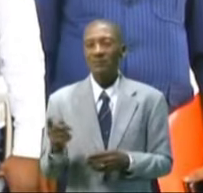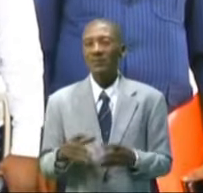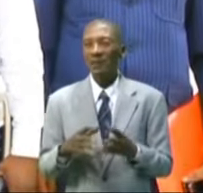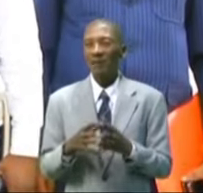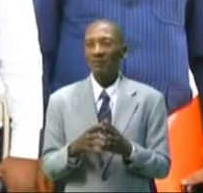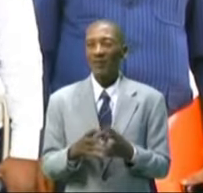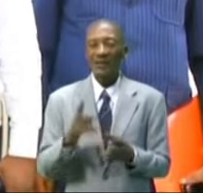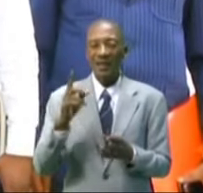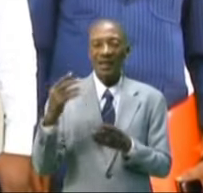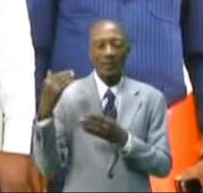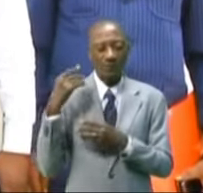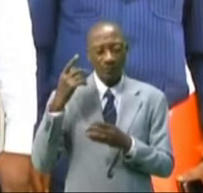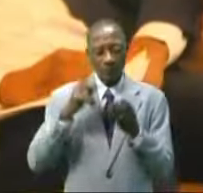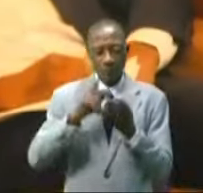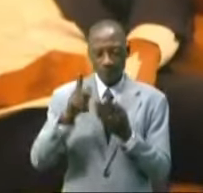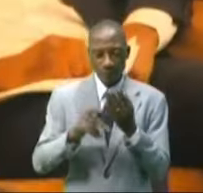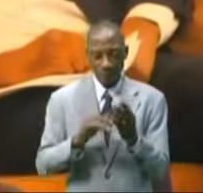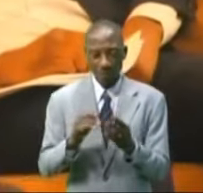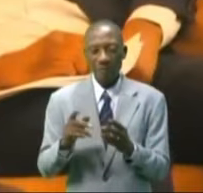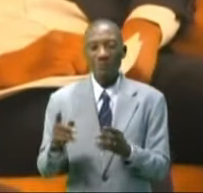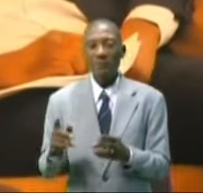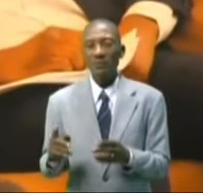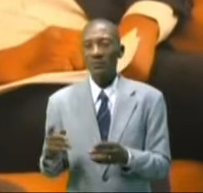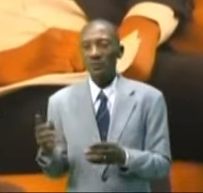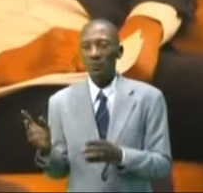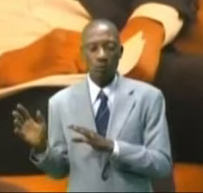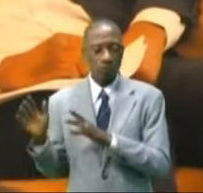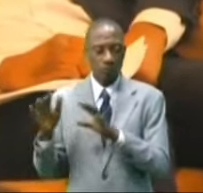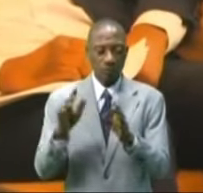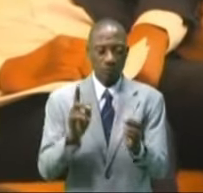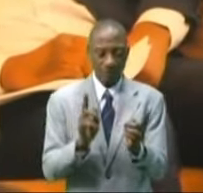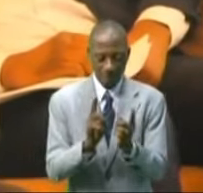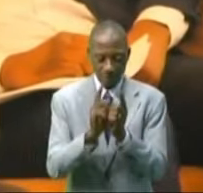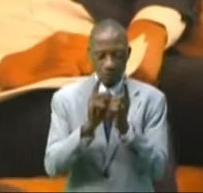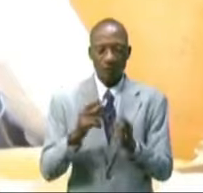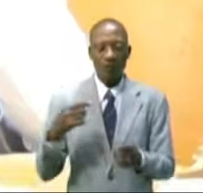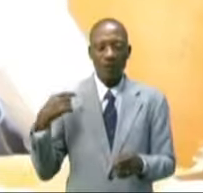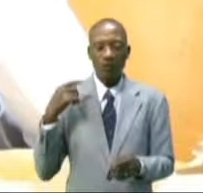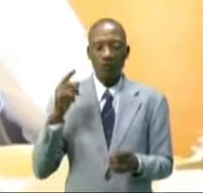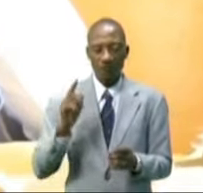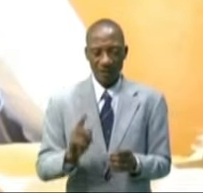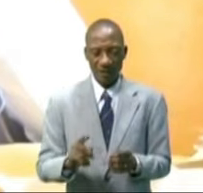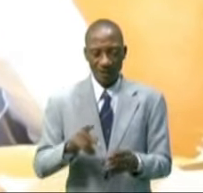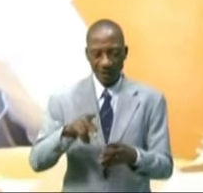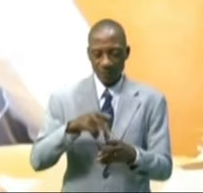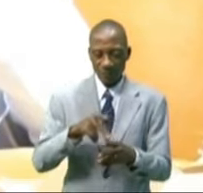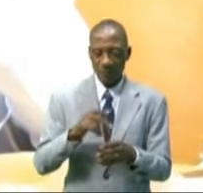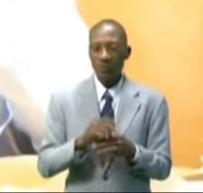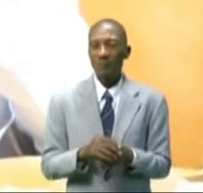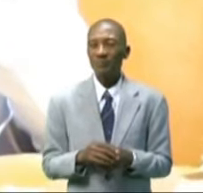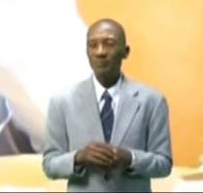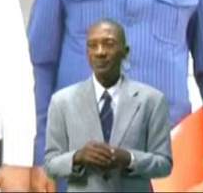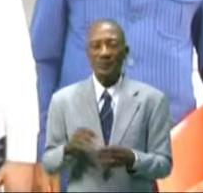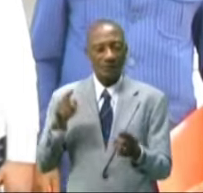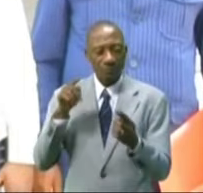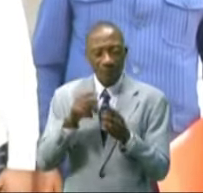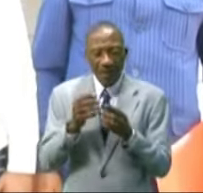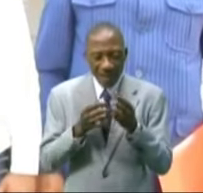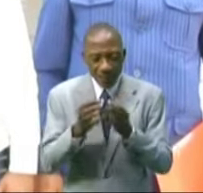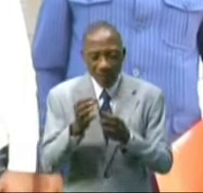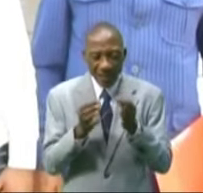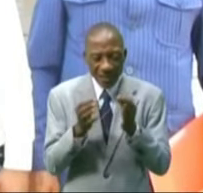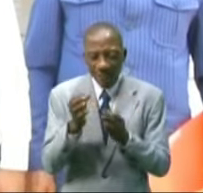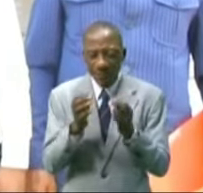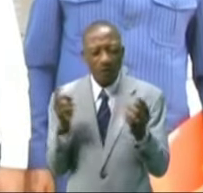Encore, Emmanuel Kibaya, a été reçu par le gouverneur intérimaire. Objectif, lui annoncer la mission qui l'amène à Lomami. Nous